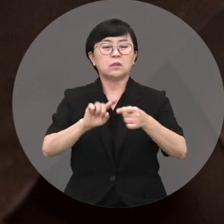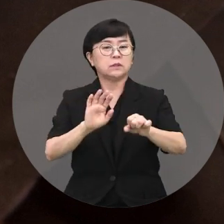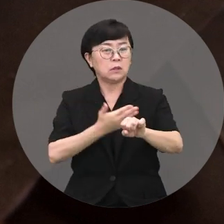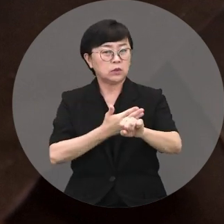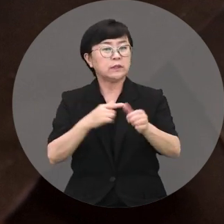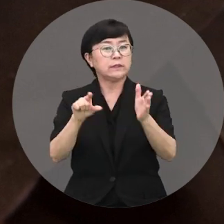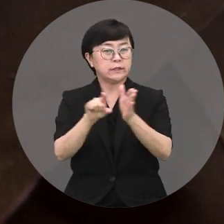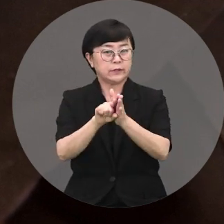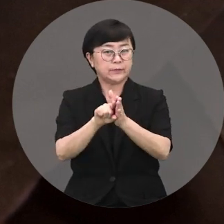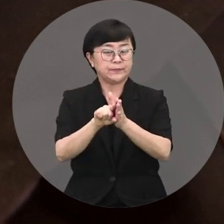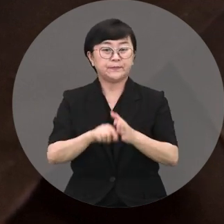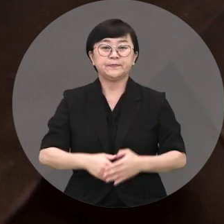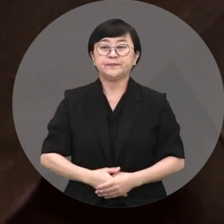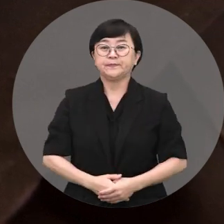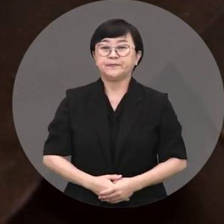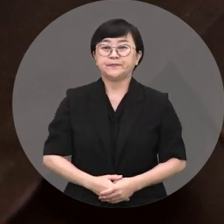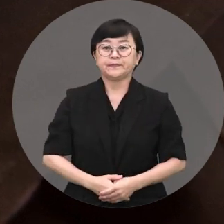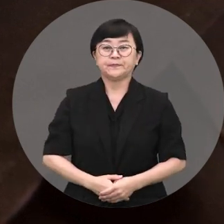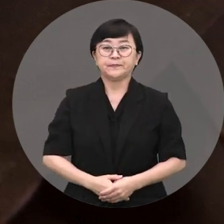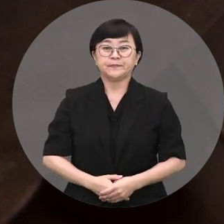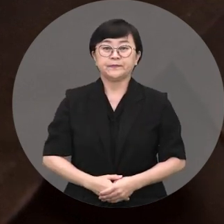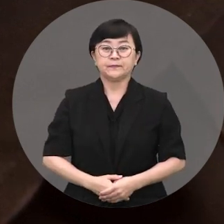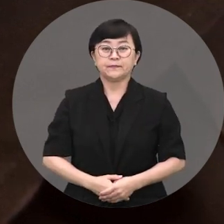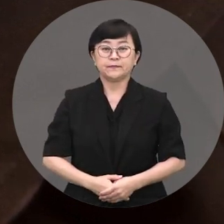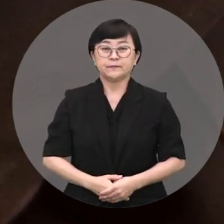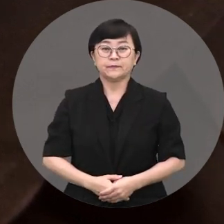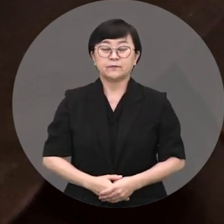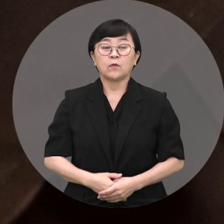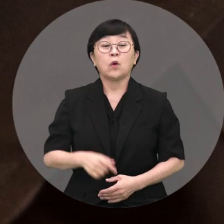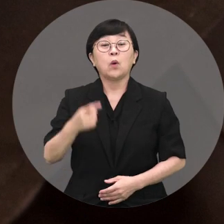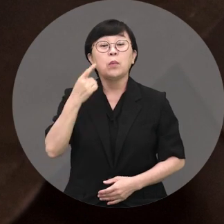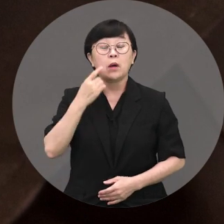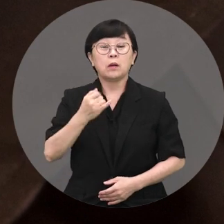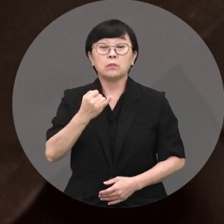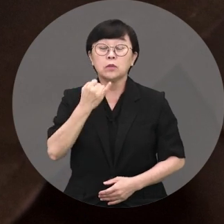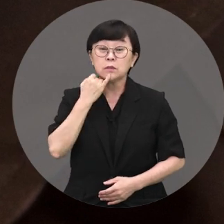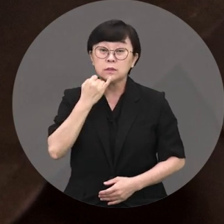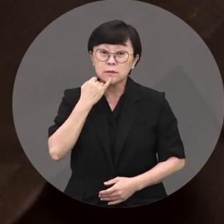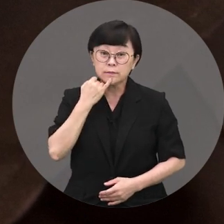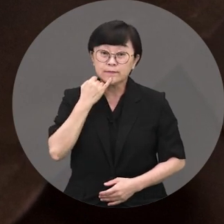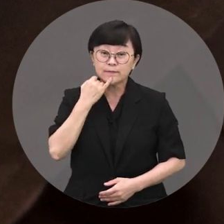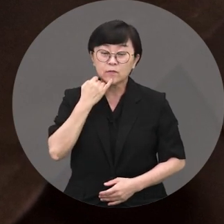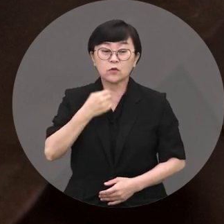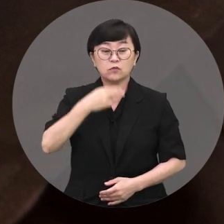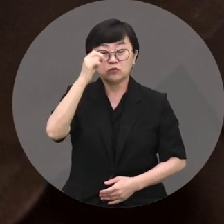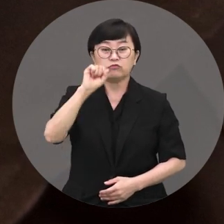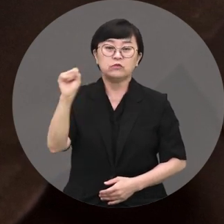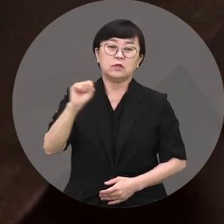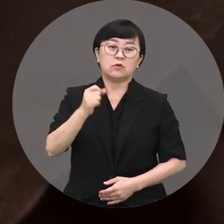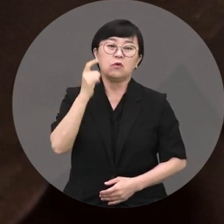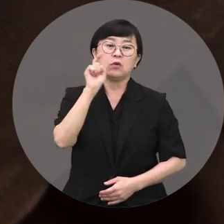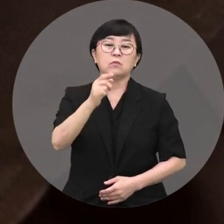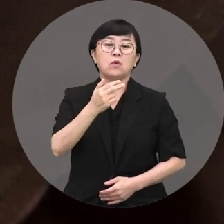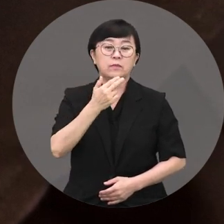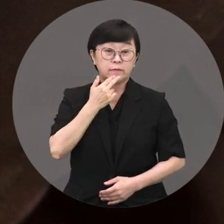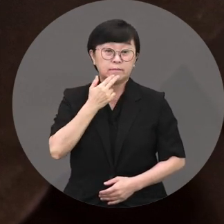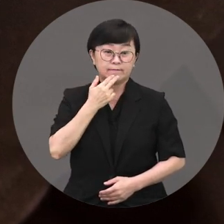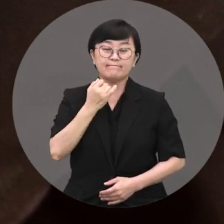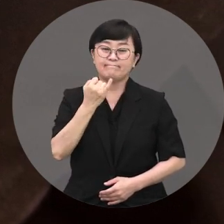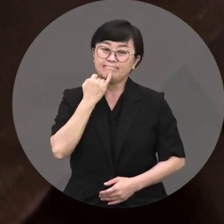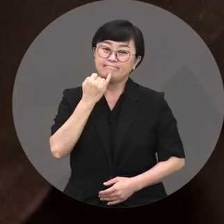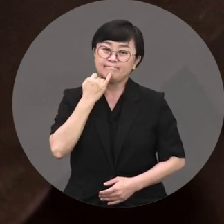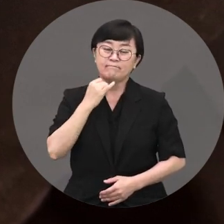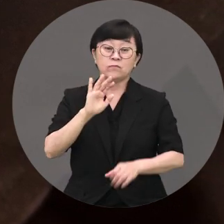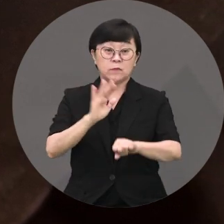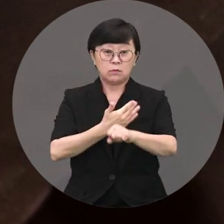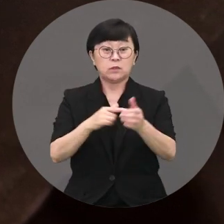잘못된 신념을 가지게 됩니다. 즉, 거봐, 별일 없잖아. 음주운전에도 안 걸리면 그만이야 라는